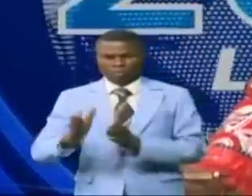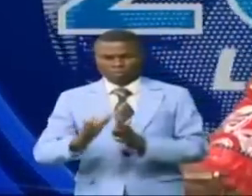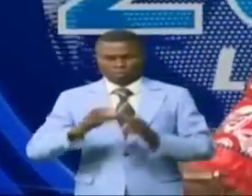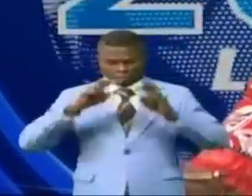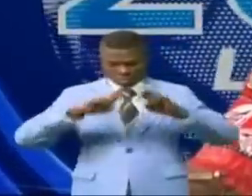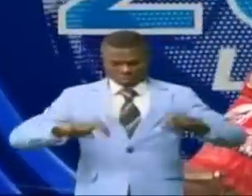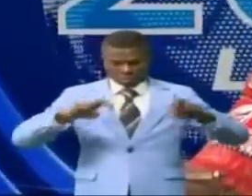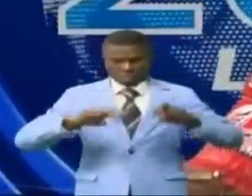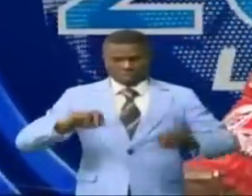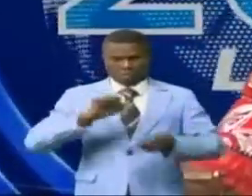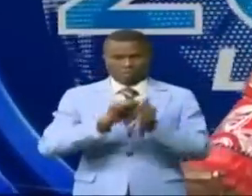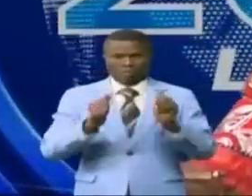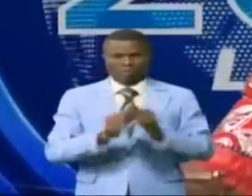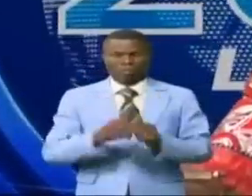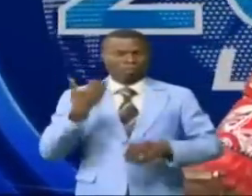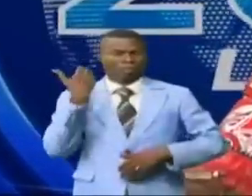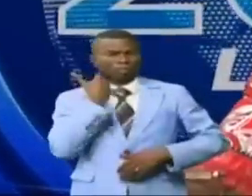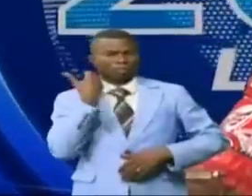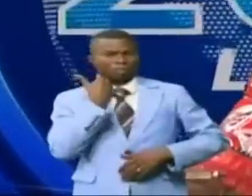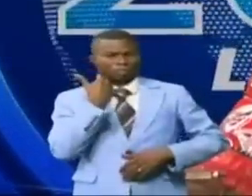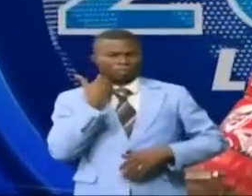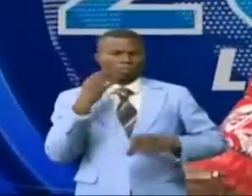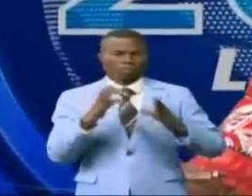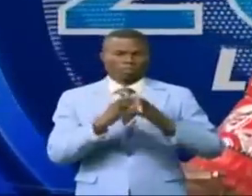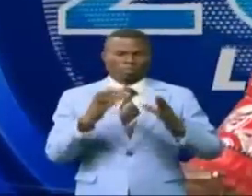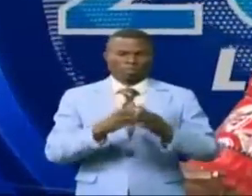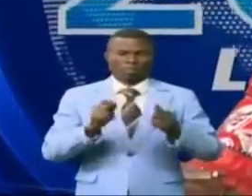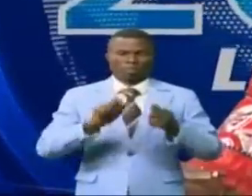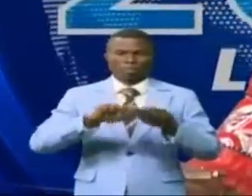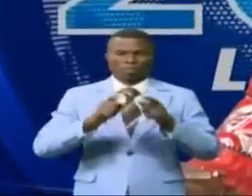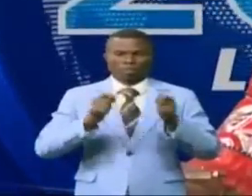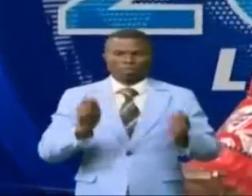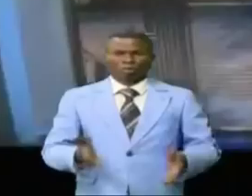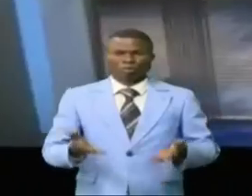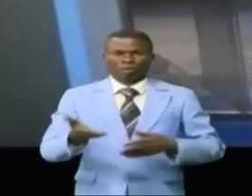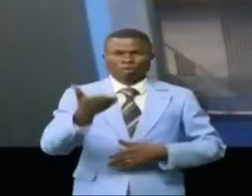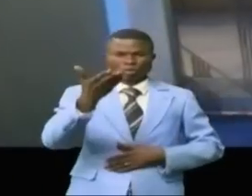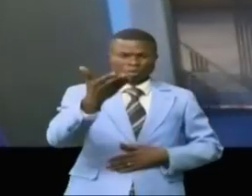traité sur les pandémies avec Luisette Ntsakala.